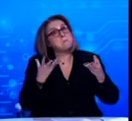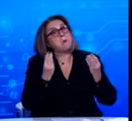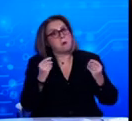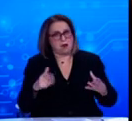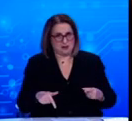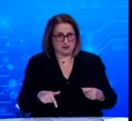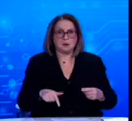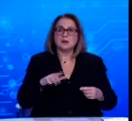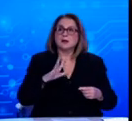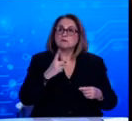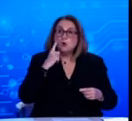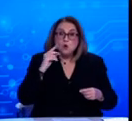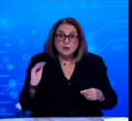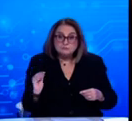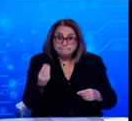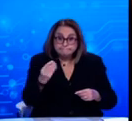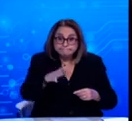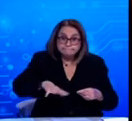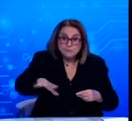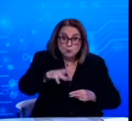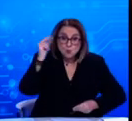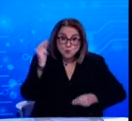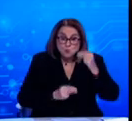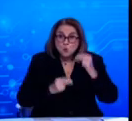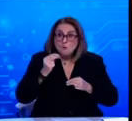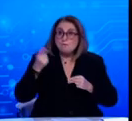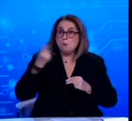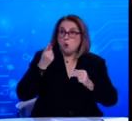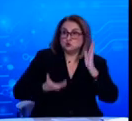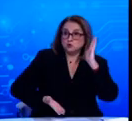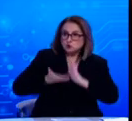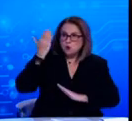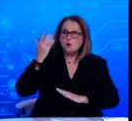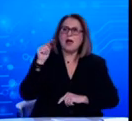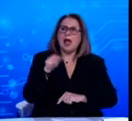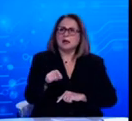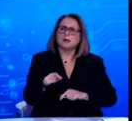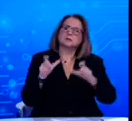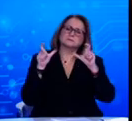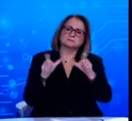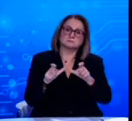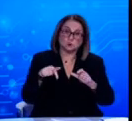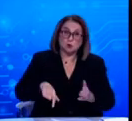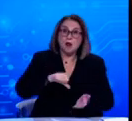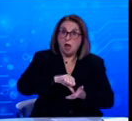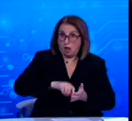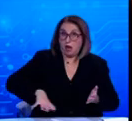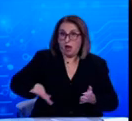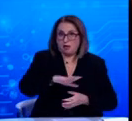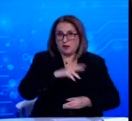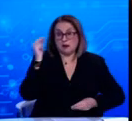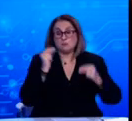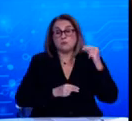χρειαστεί. Σε περιοχές που εμφανίζουν υψηλό επιδημιολογικό φορτίο. Όπως είναι σήμερα η Αττική. Στόχος